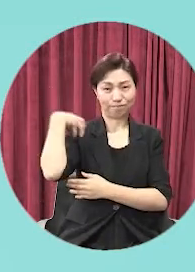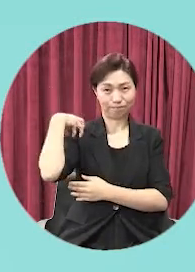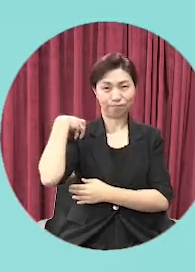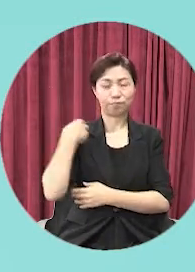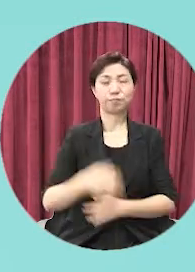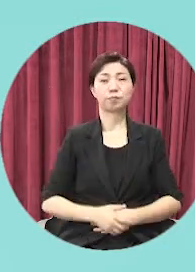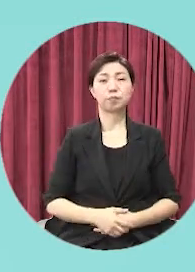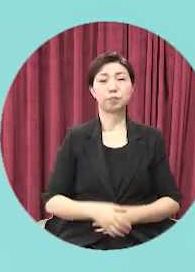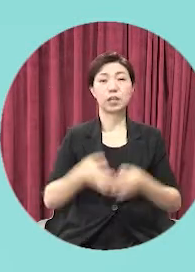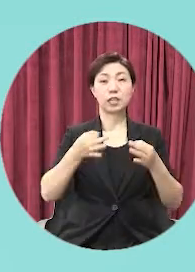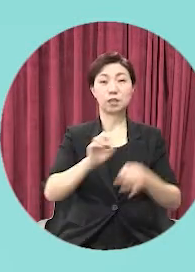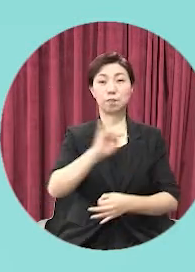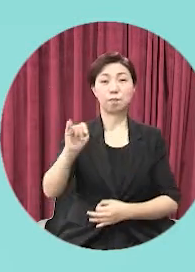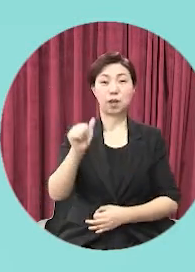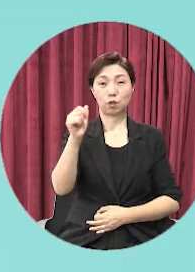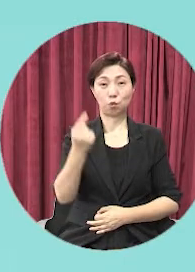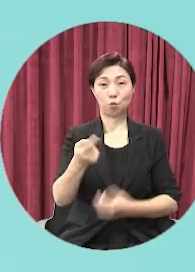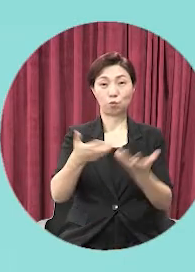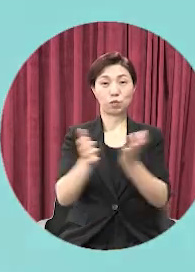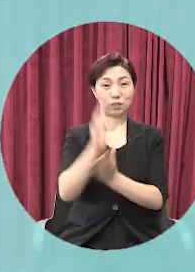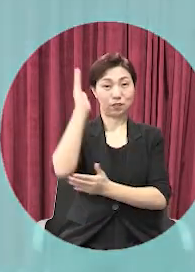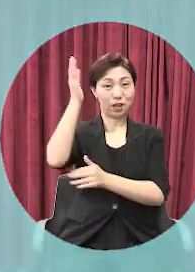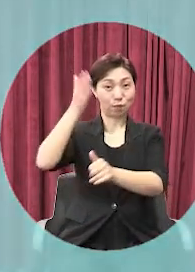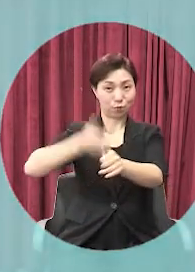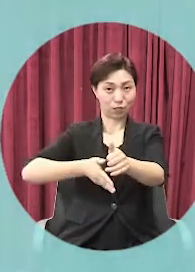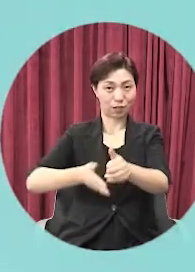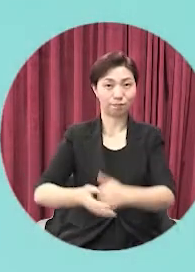주시겠습니다. 김한호 부장님 부탁드립니다.